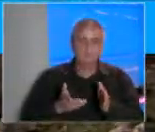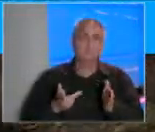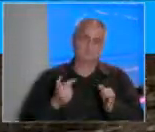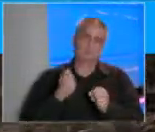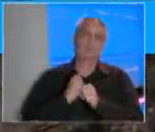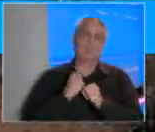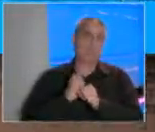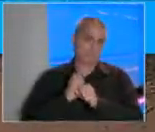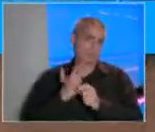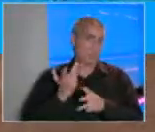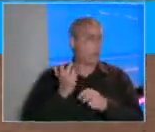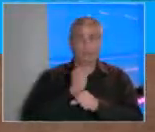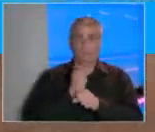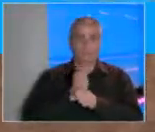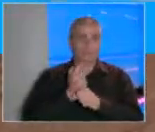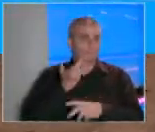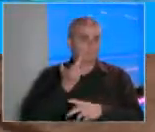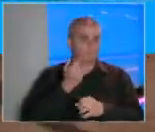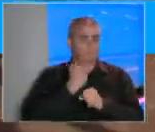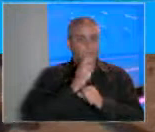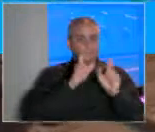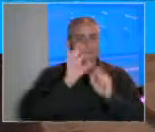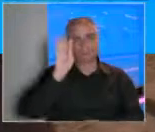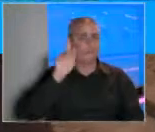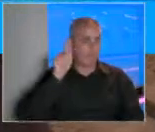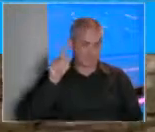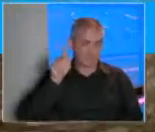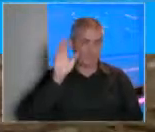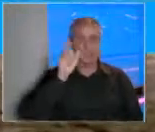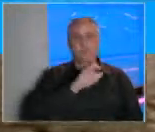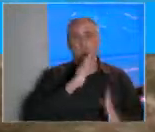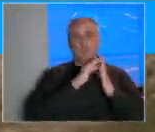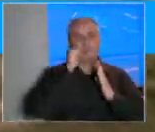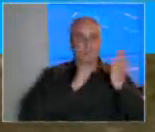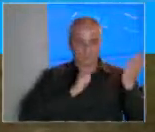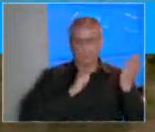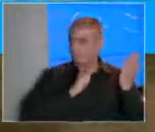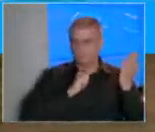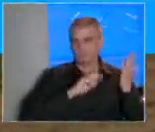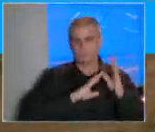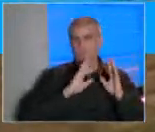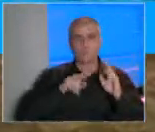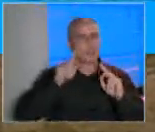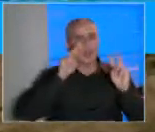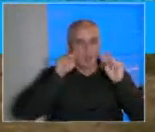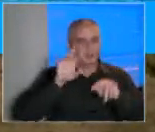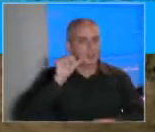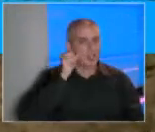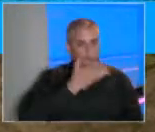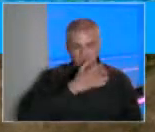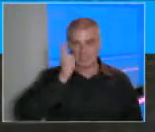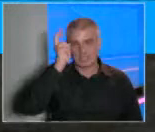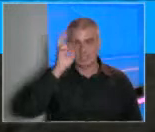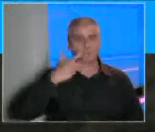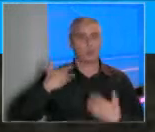נעשית עבודה, זאת עבודה שנעשית על ידי אנשי נתניהו ואנשי הבית הלבן, רחוק מאוד מהעיניים של אשכנזי,